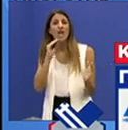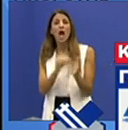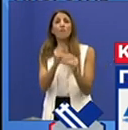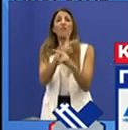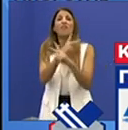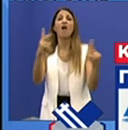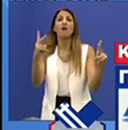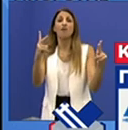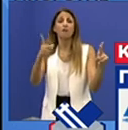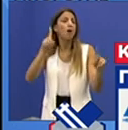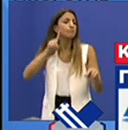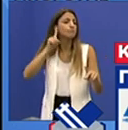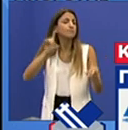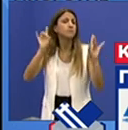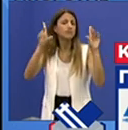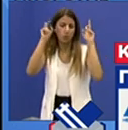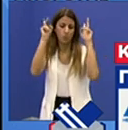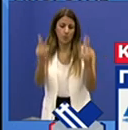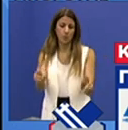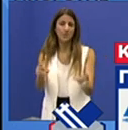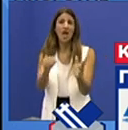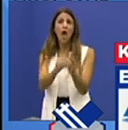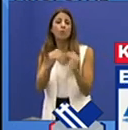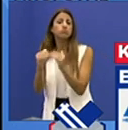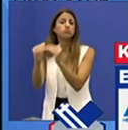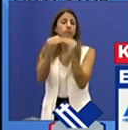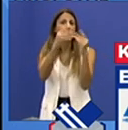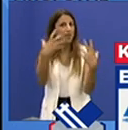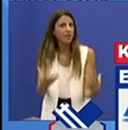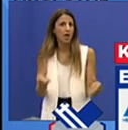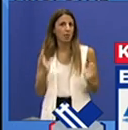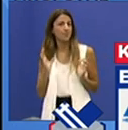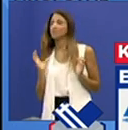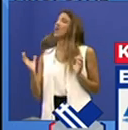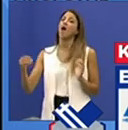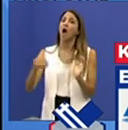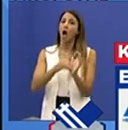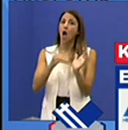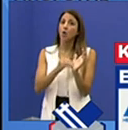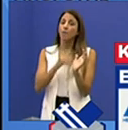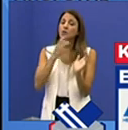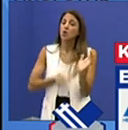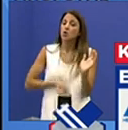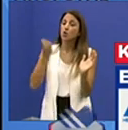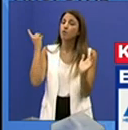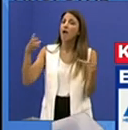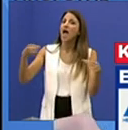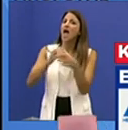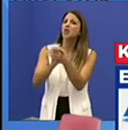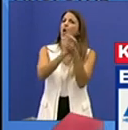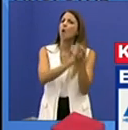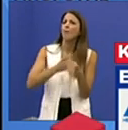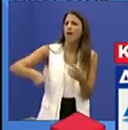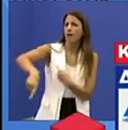λογοδοσία και η αξιοκρατία επιστρέφουν στη χώρα, ενώ η εθνική μας φωνή δυναμώνει στην Ευρώπη με πρώτο